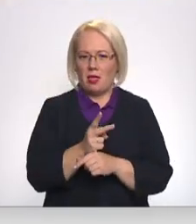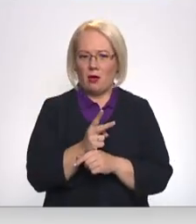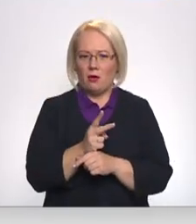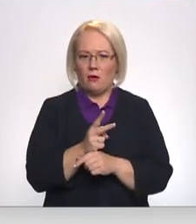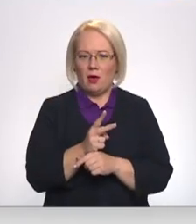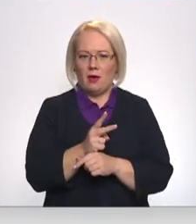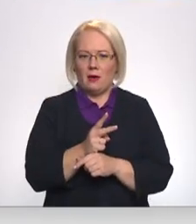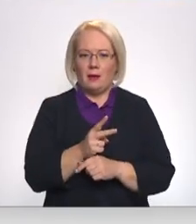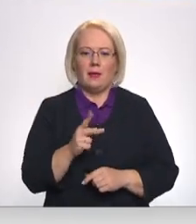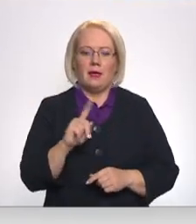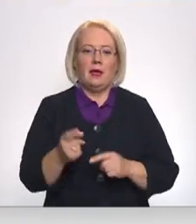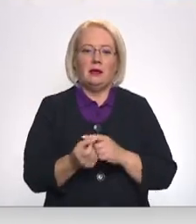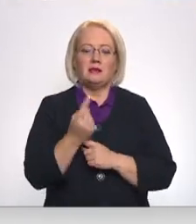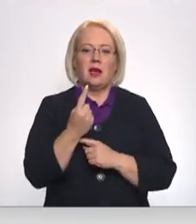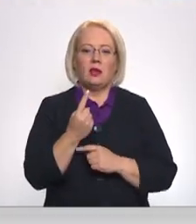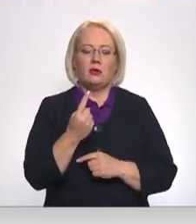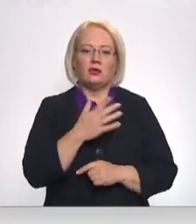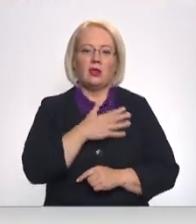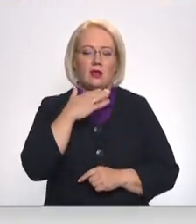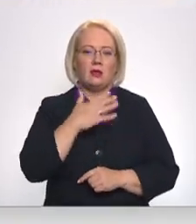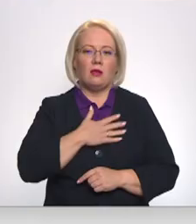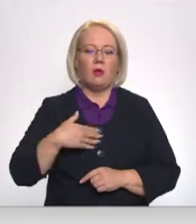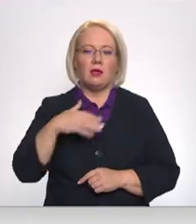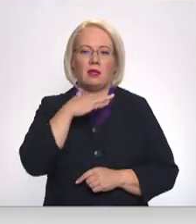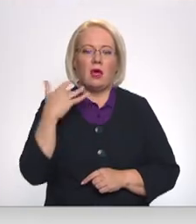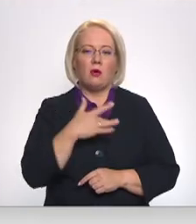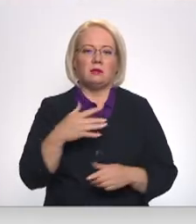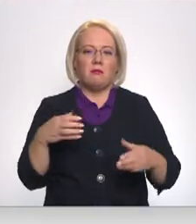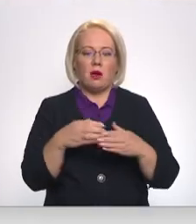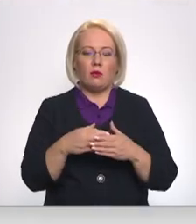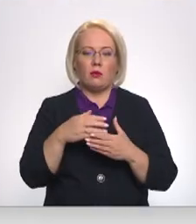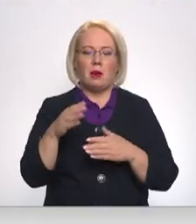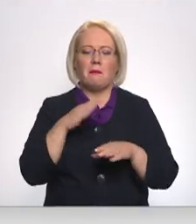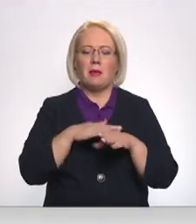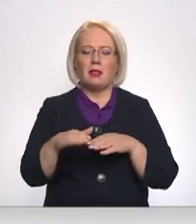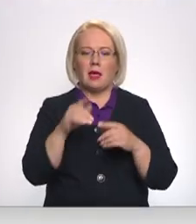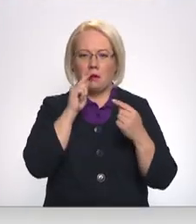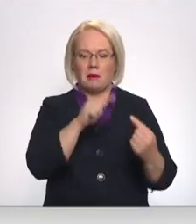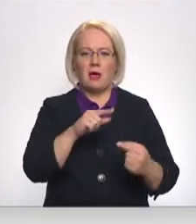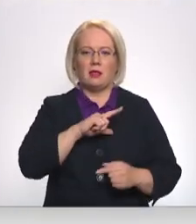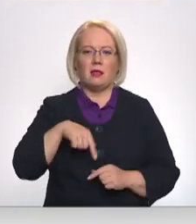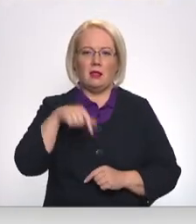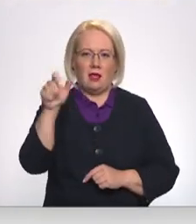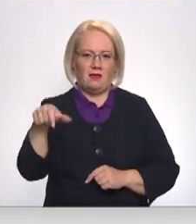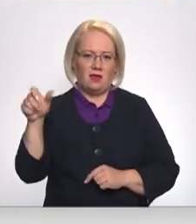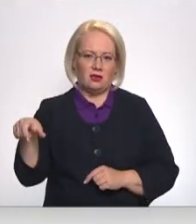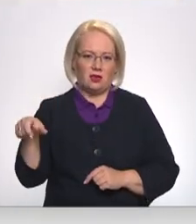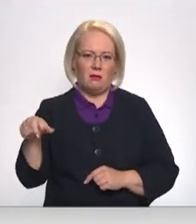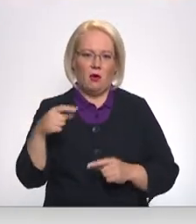Ir saradušās ļoti daudz partijas, kuras man šķiet galīgi ir pret latviešiem un latviešu